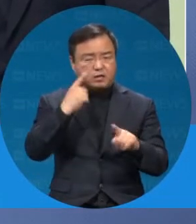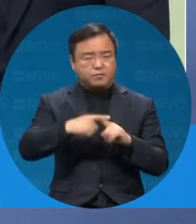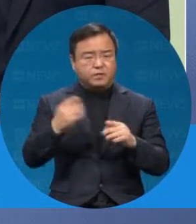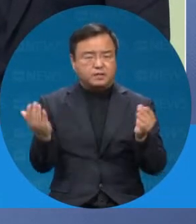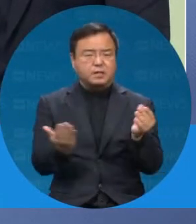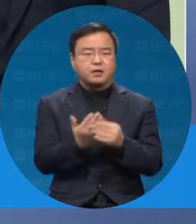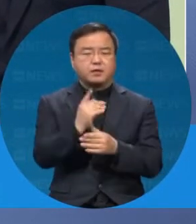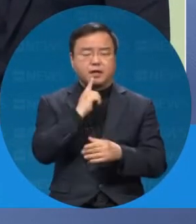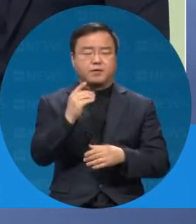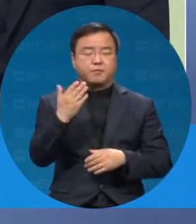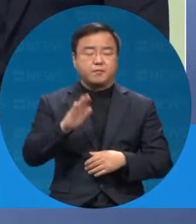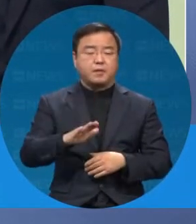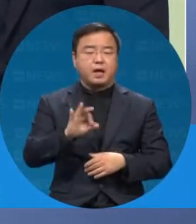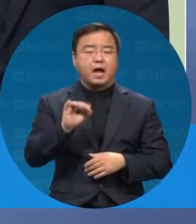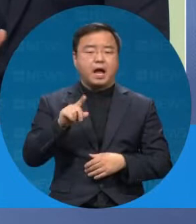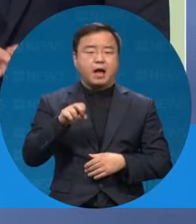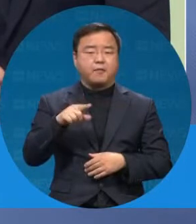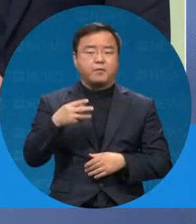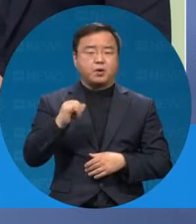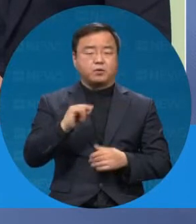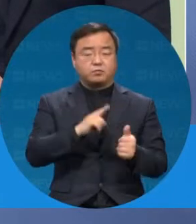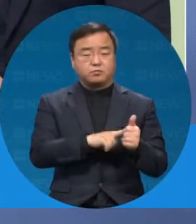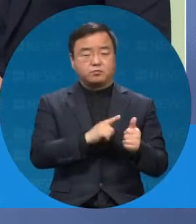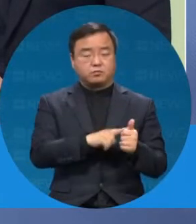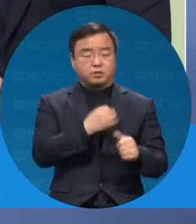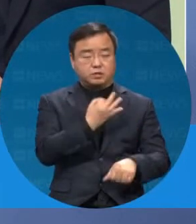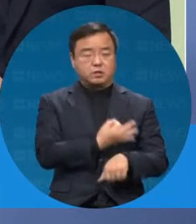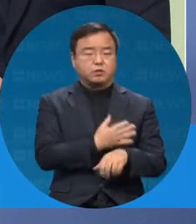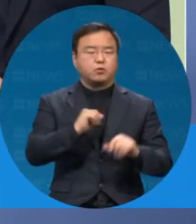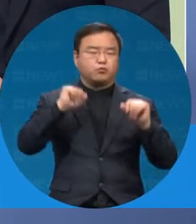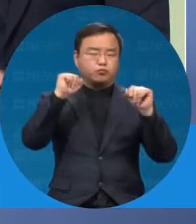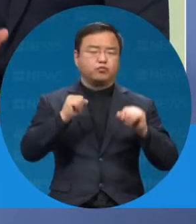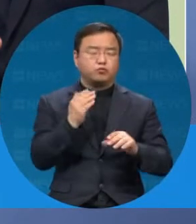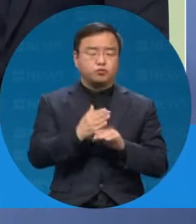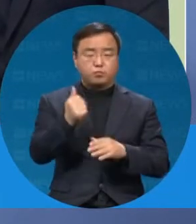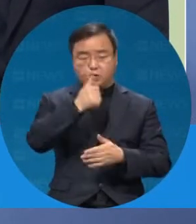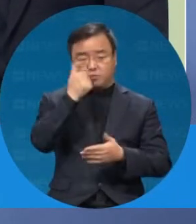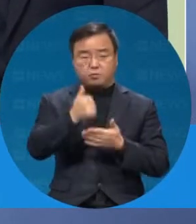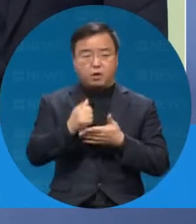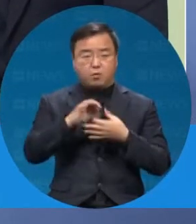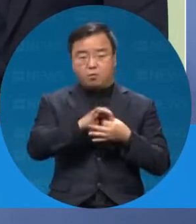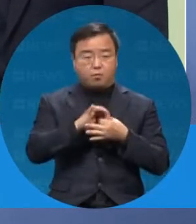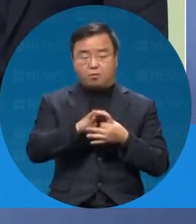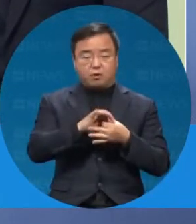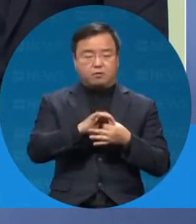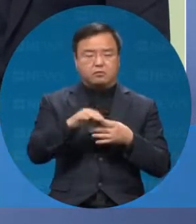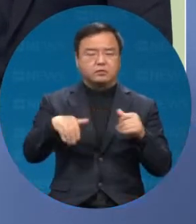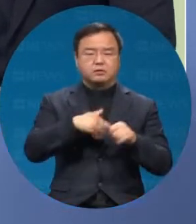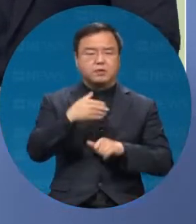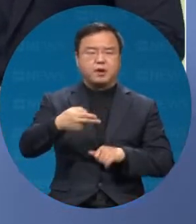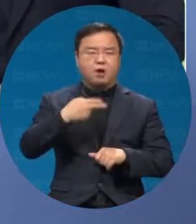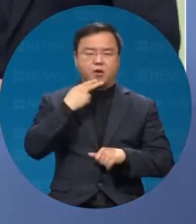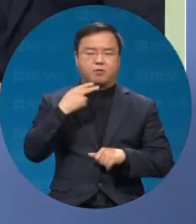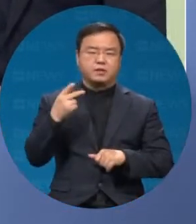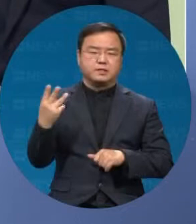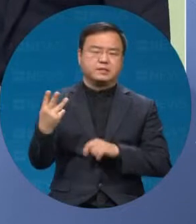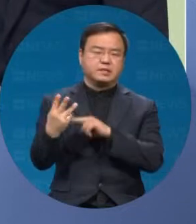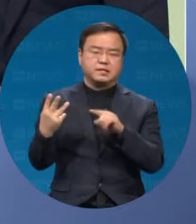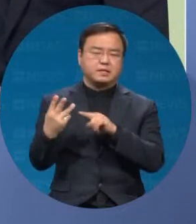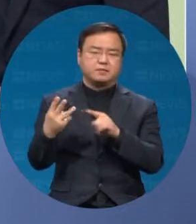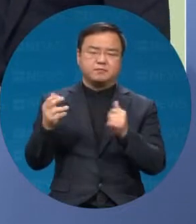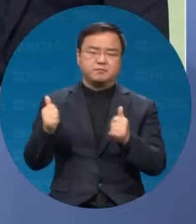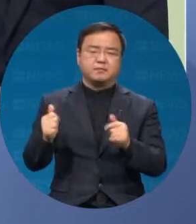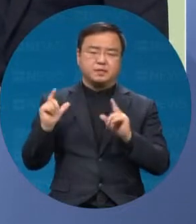배심원단은 아 벌이가 단순히 운동을 하고 있었고 범죄에 연루된 정황은 없었다고 판결 이유를 설명했습니다